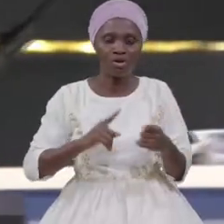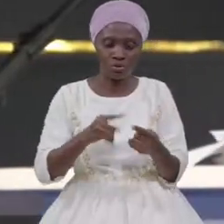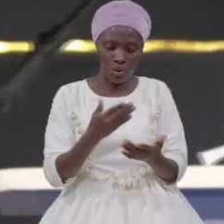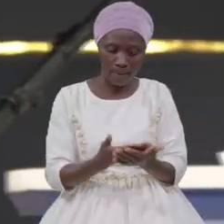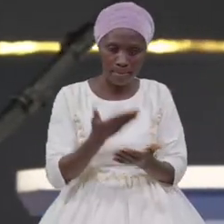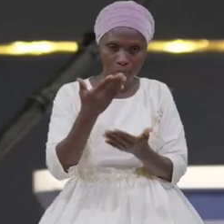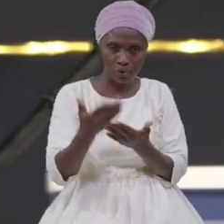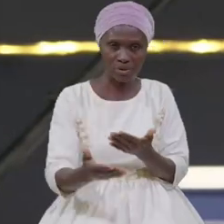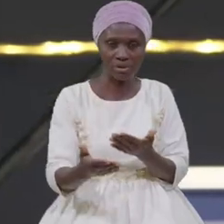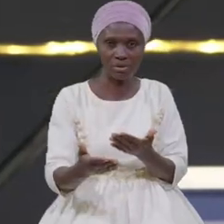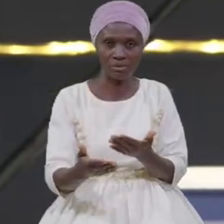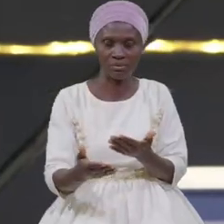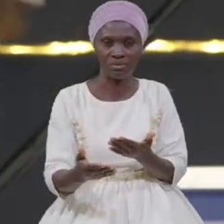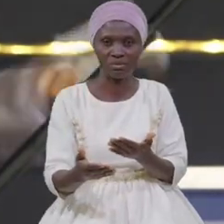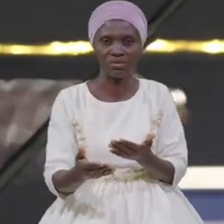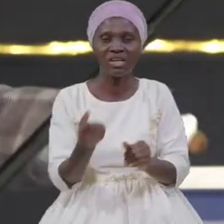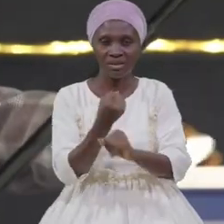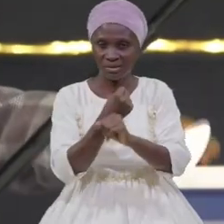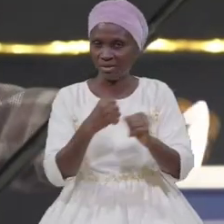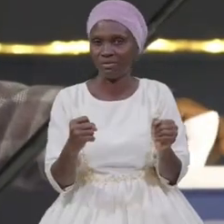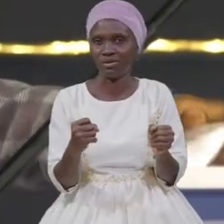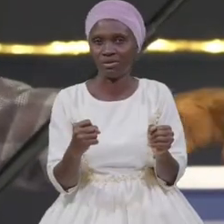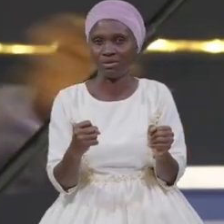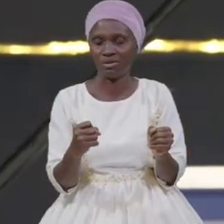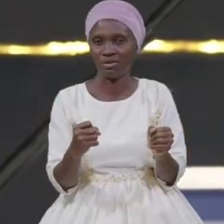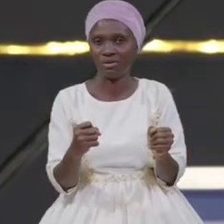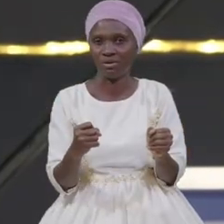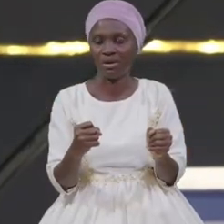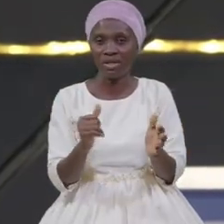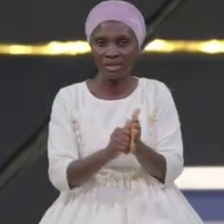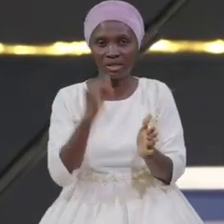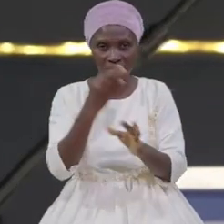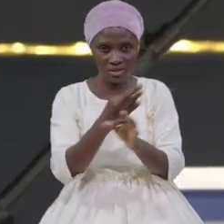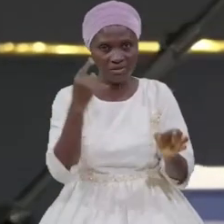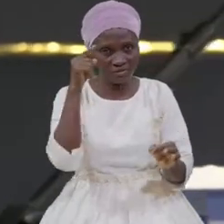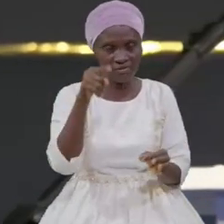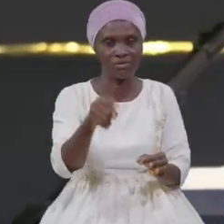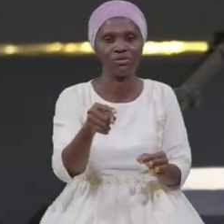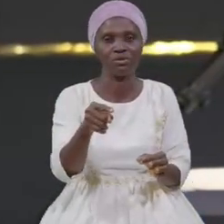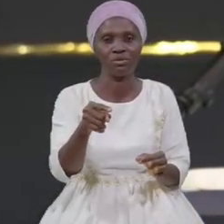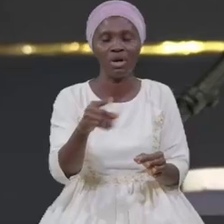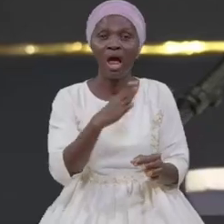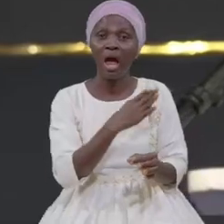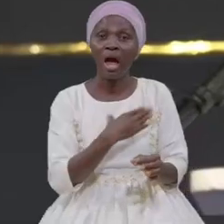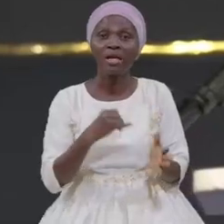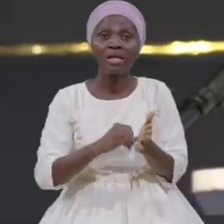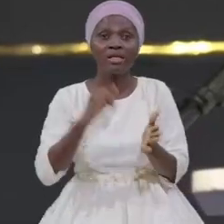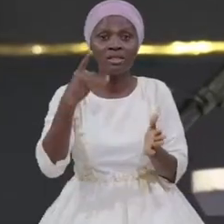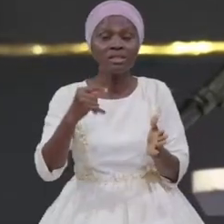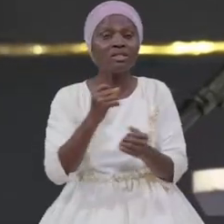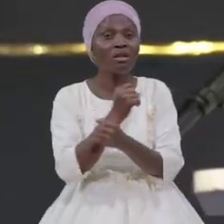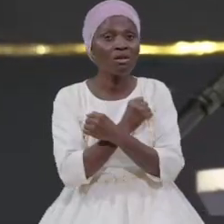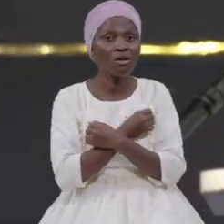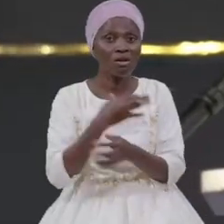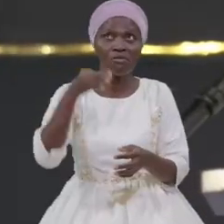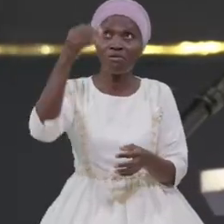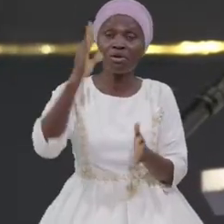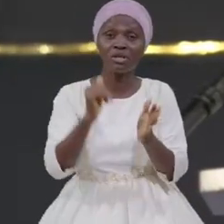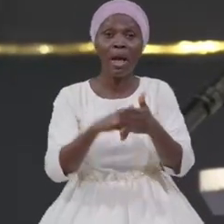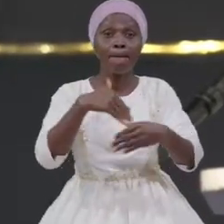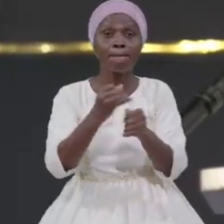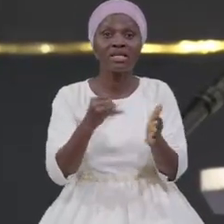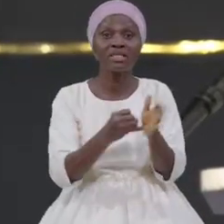Pour acquérir ce salut, c'est gratuit pour toi. Et c'est l'amour de Dieu qui le rend